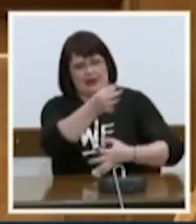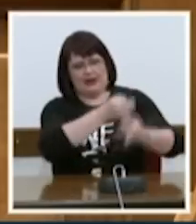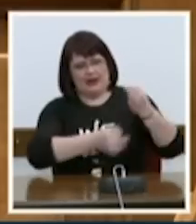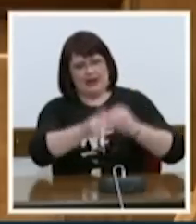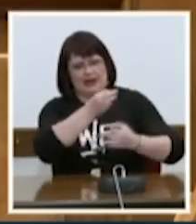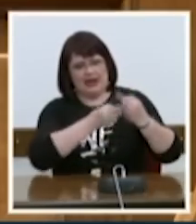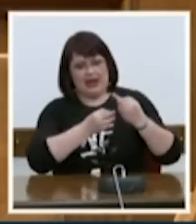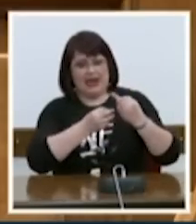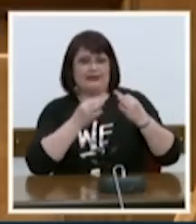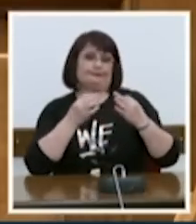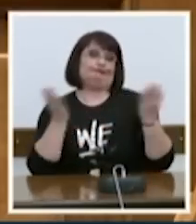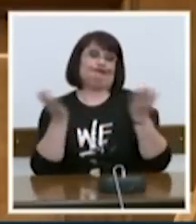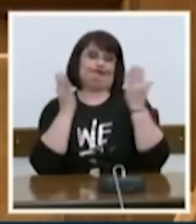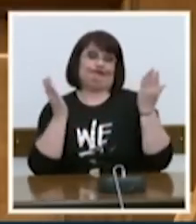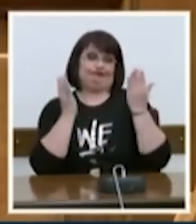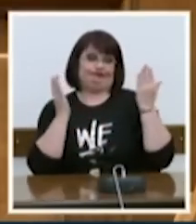δήθεν